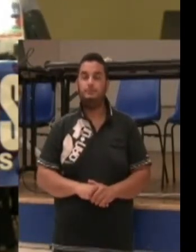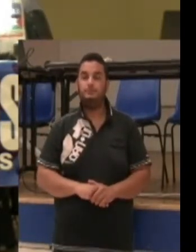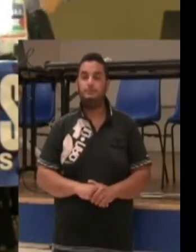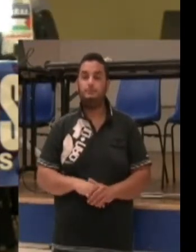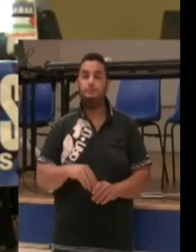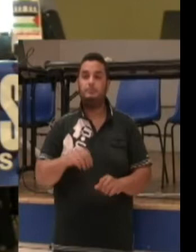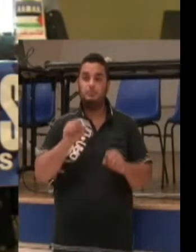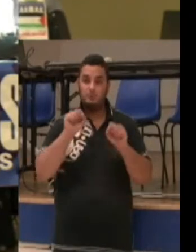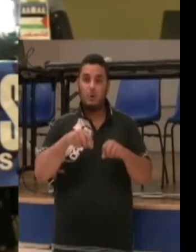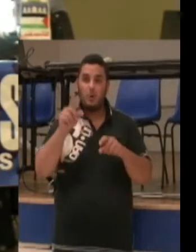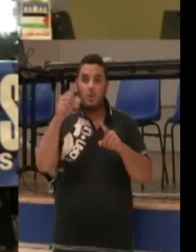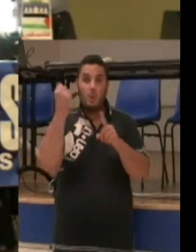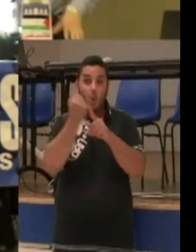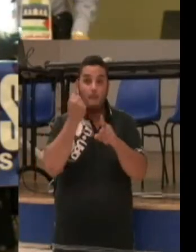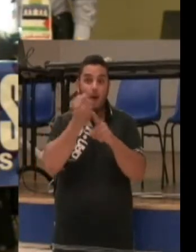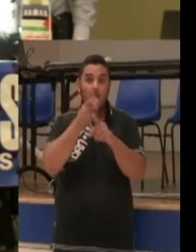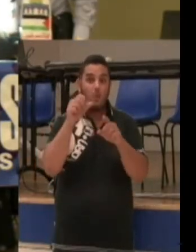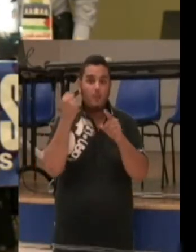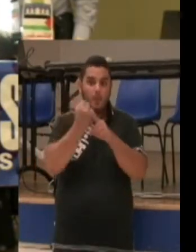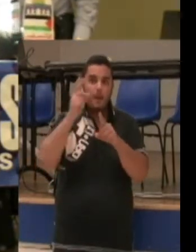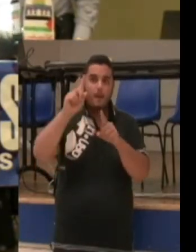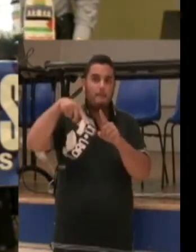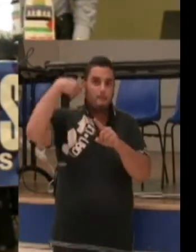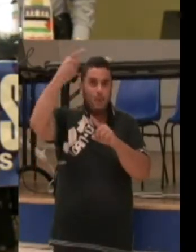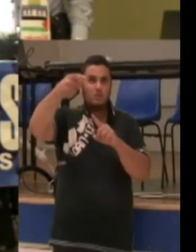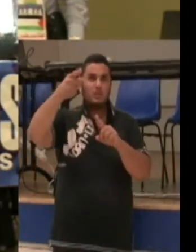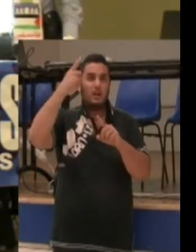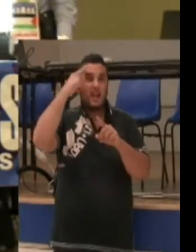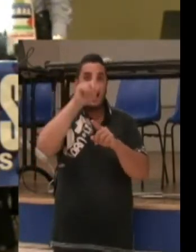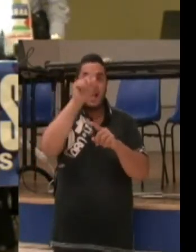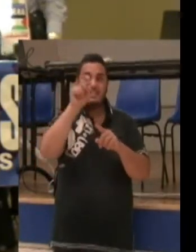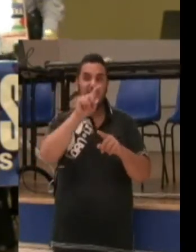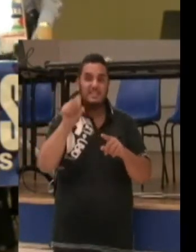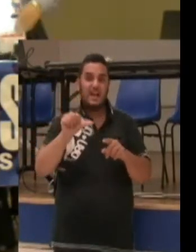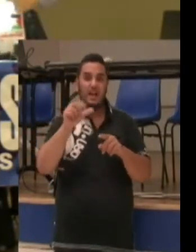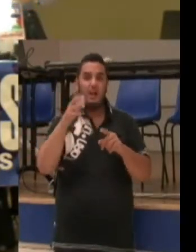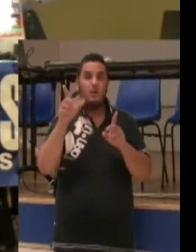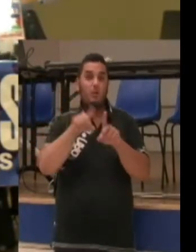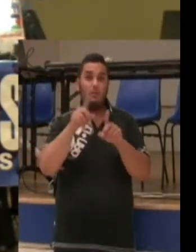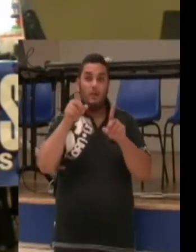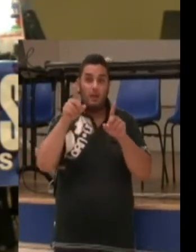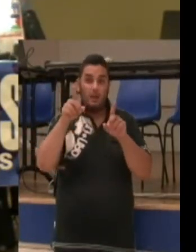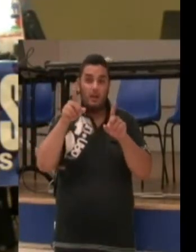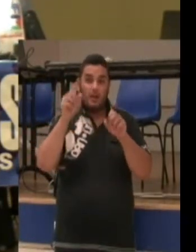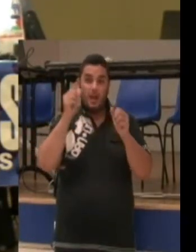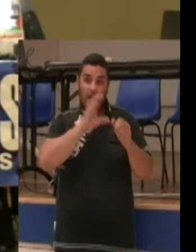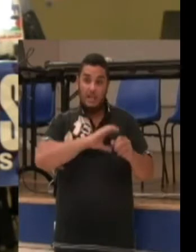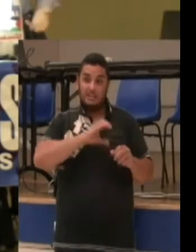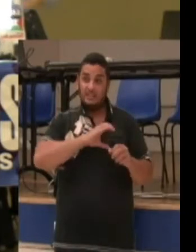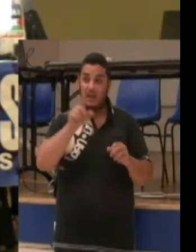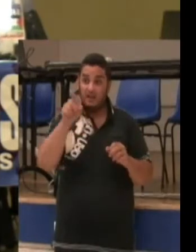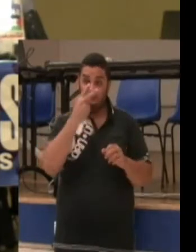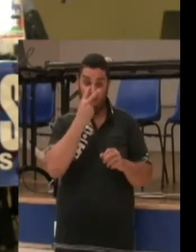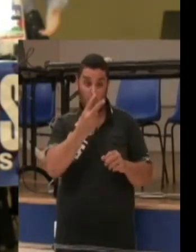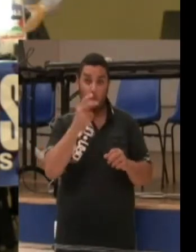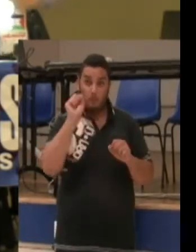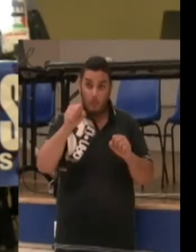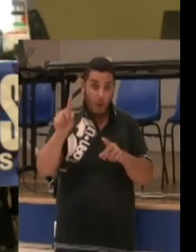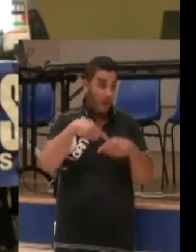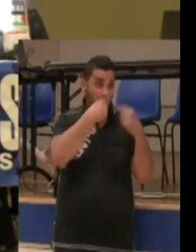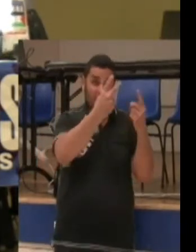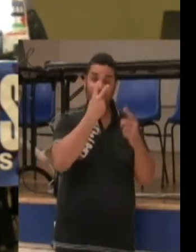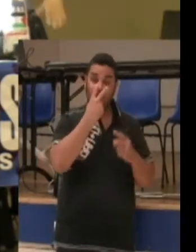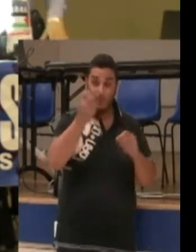vers Gaza, parce que vous allez voir la réalité avec vos propres yeux, en quelque